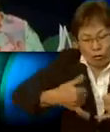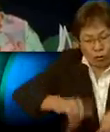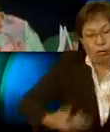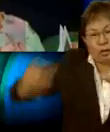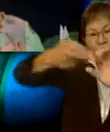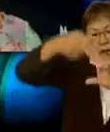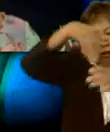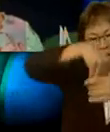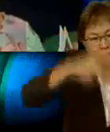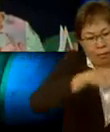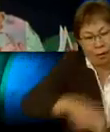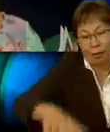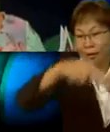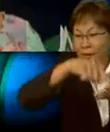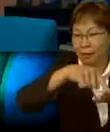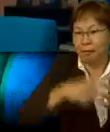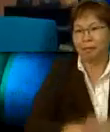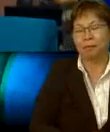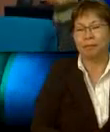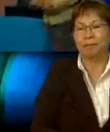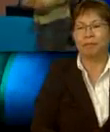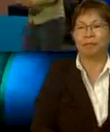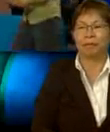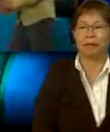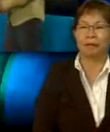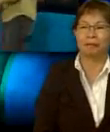turut serta dalam kempen ini.